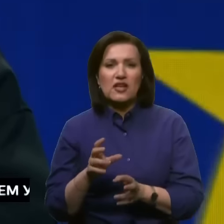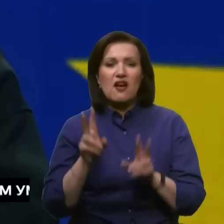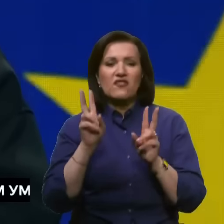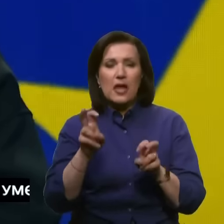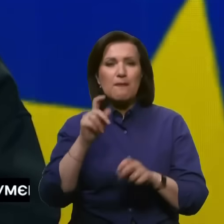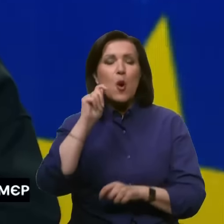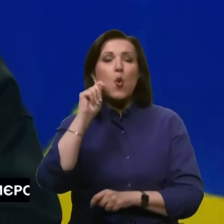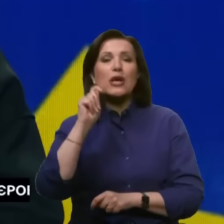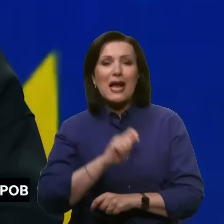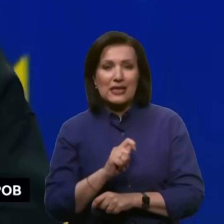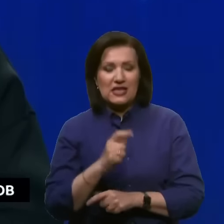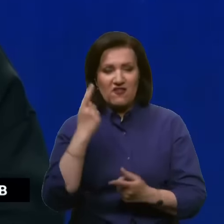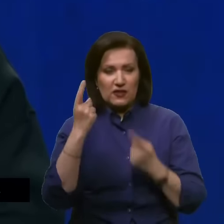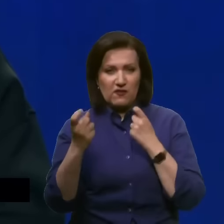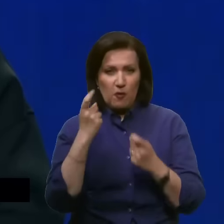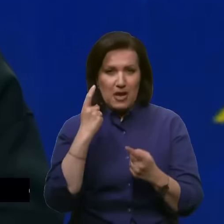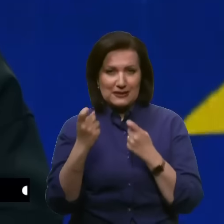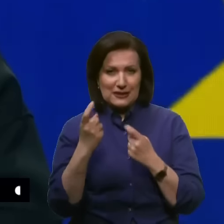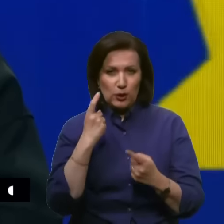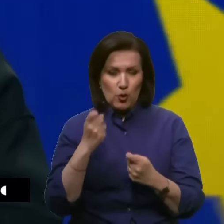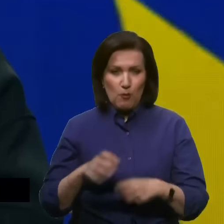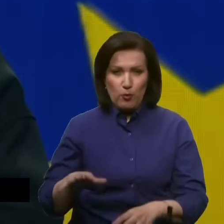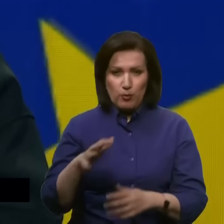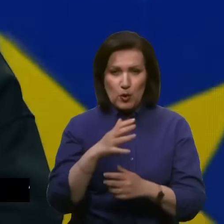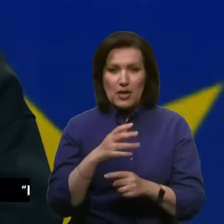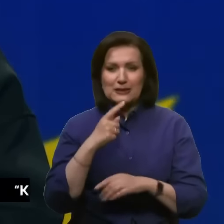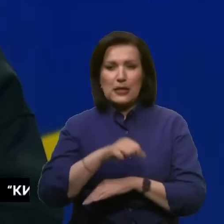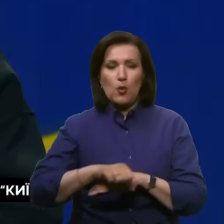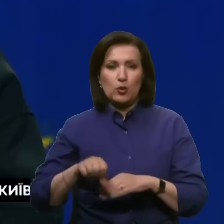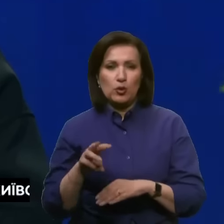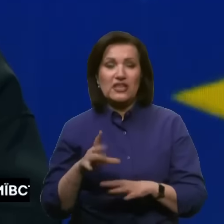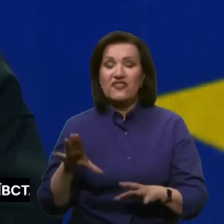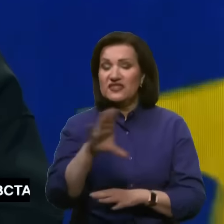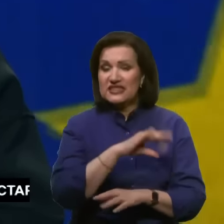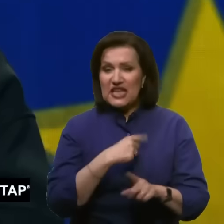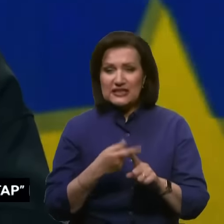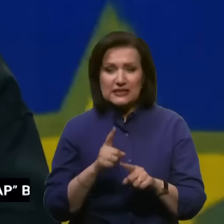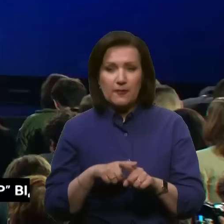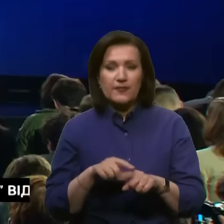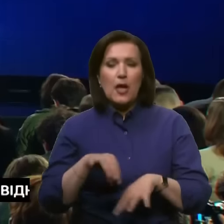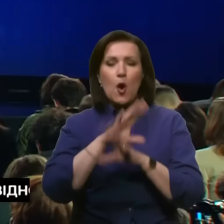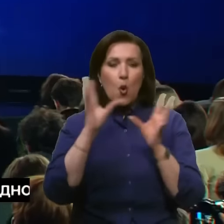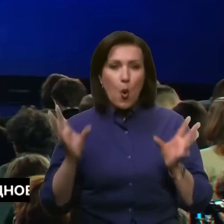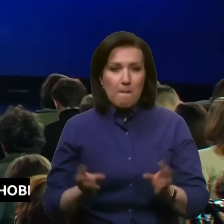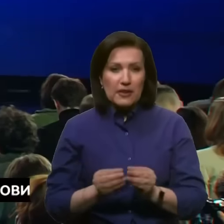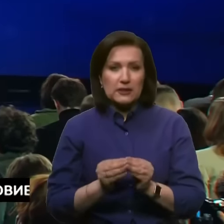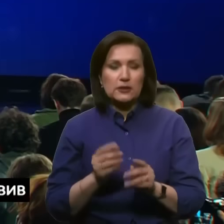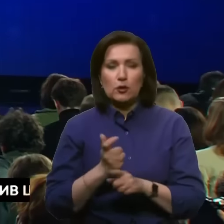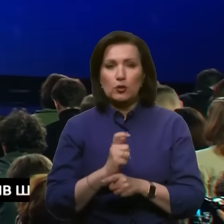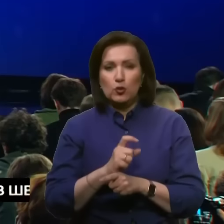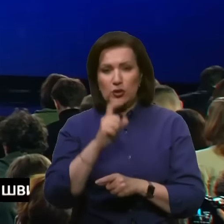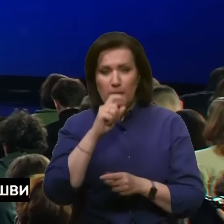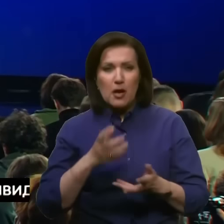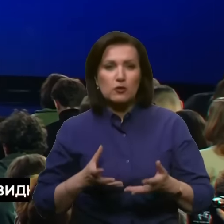теми України в інформаційному просторі за кордоном. І все це комплексно і дуже